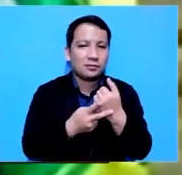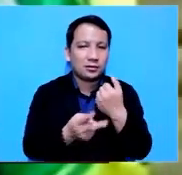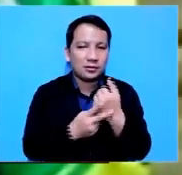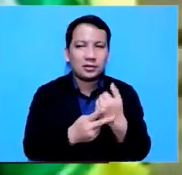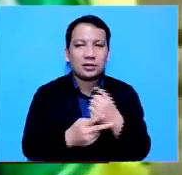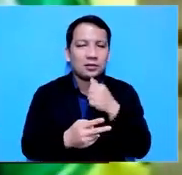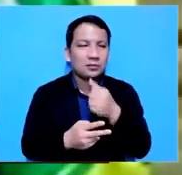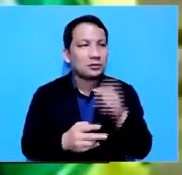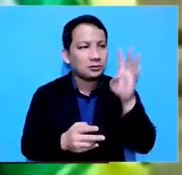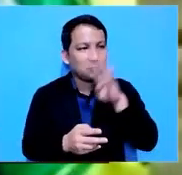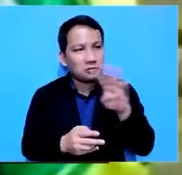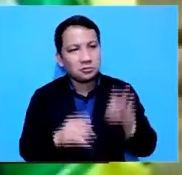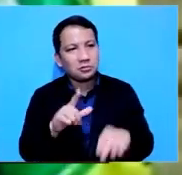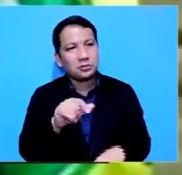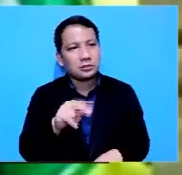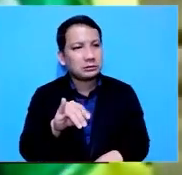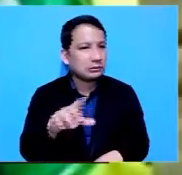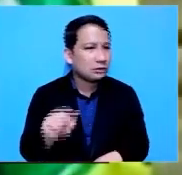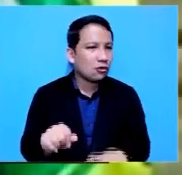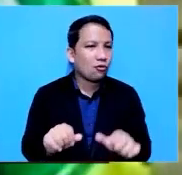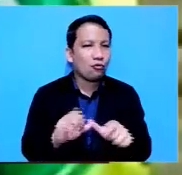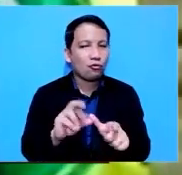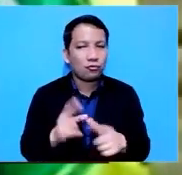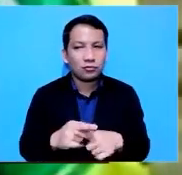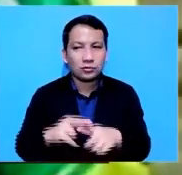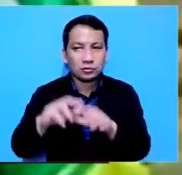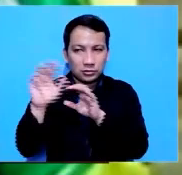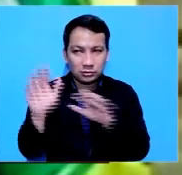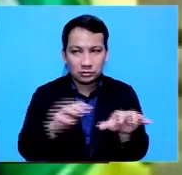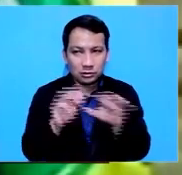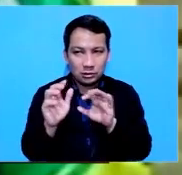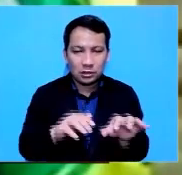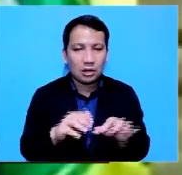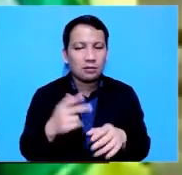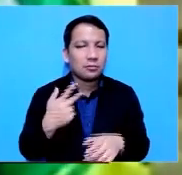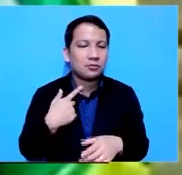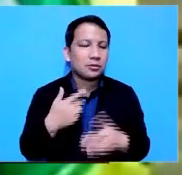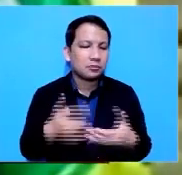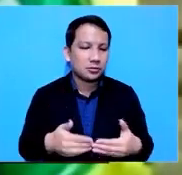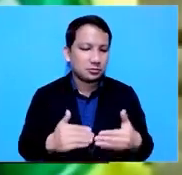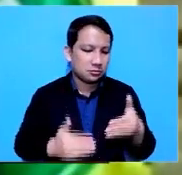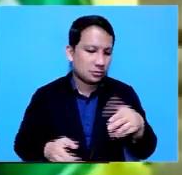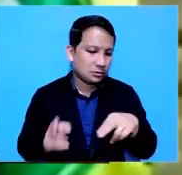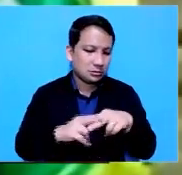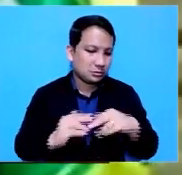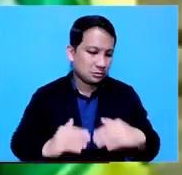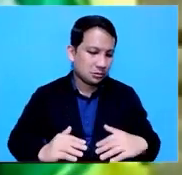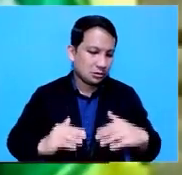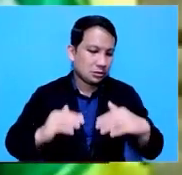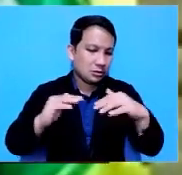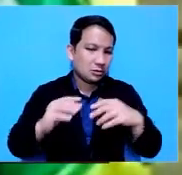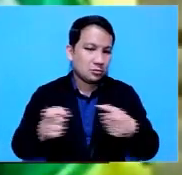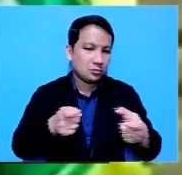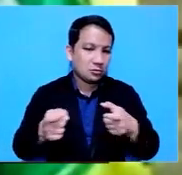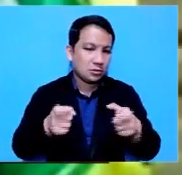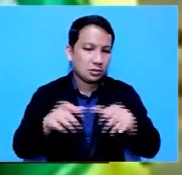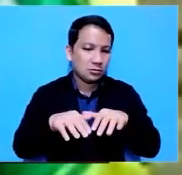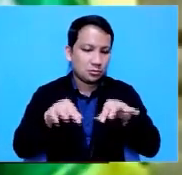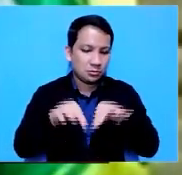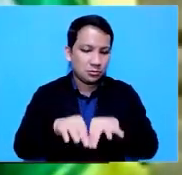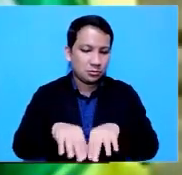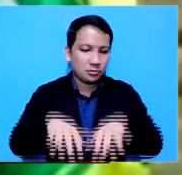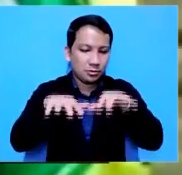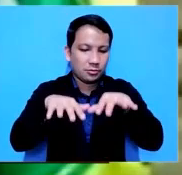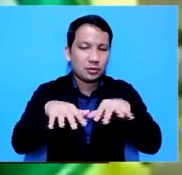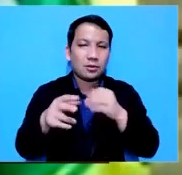La Nina man tayo, at least pag may mga high dams tayo, namimitigate po natin yung flooding at the same time nakakapag-ipon tayo